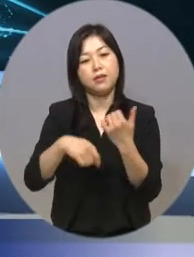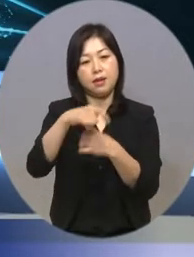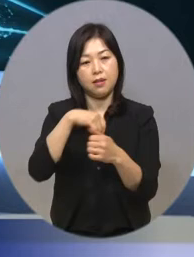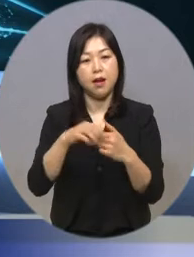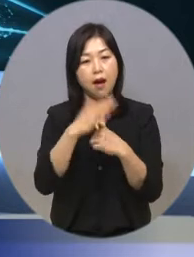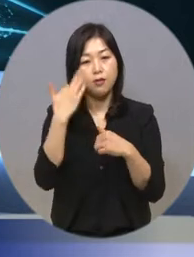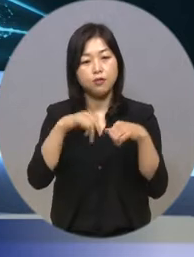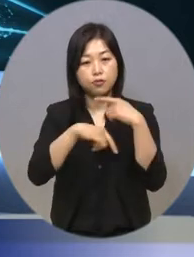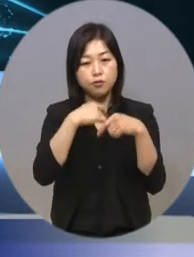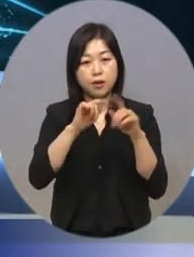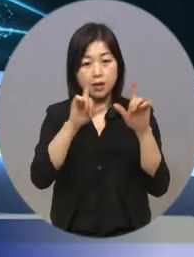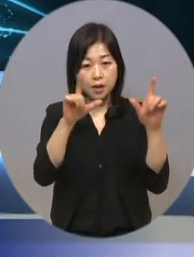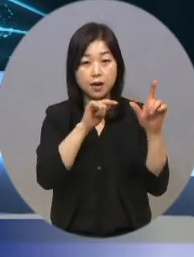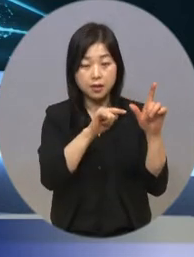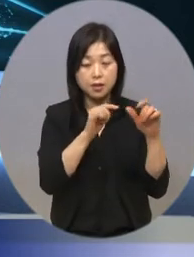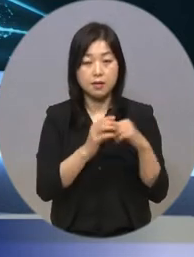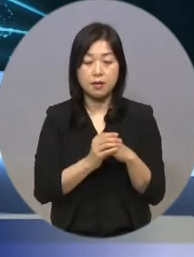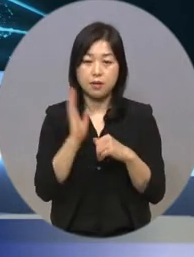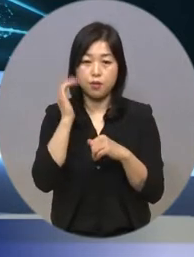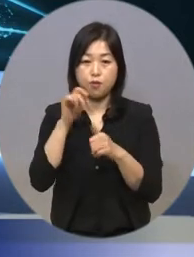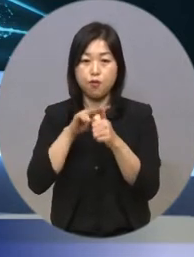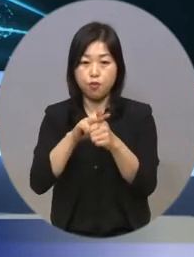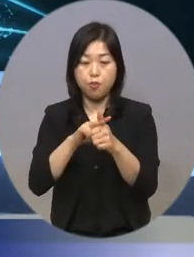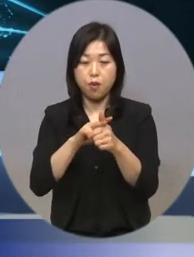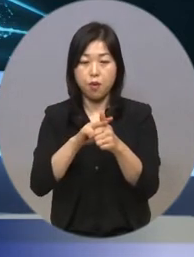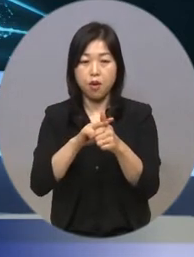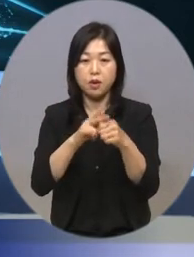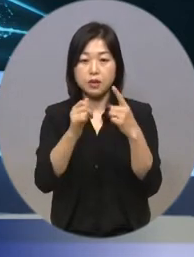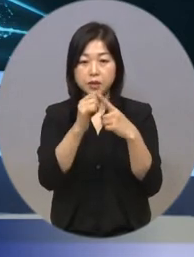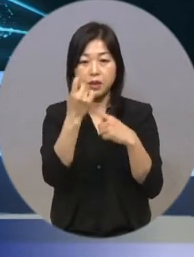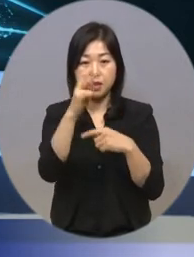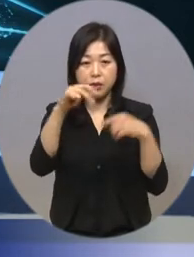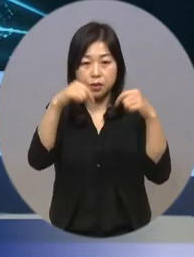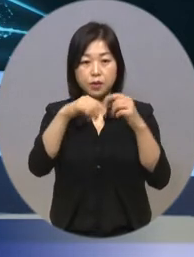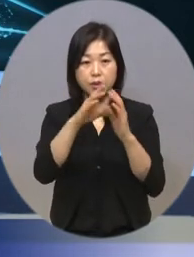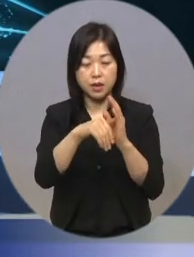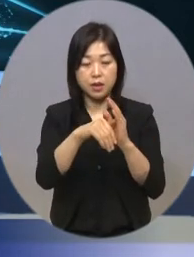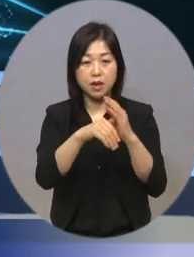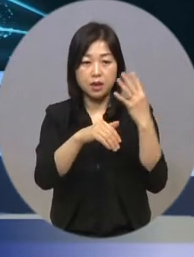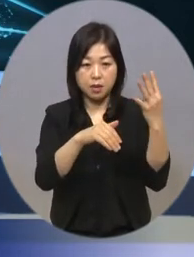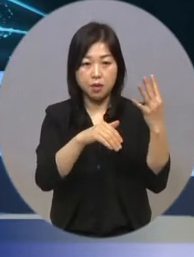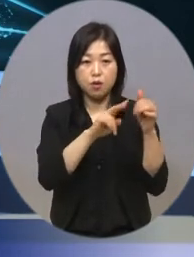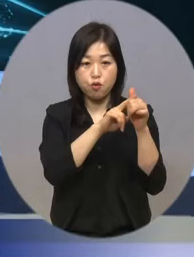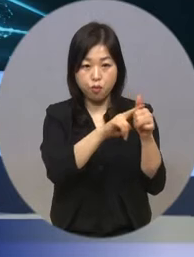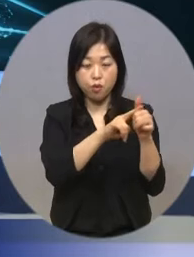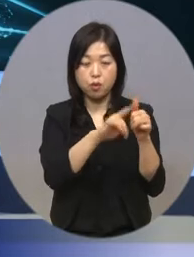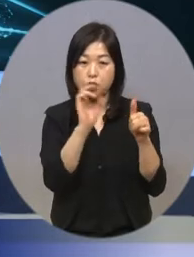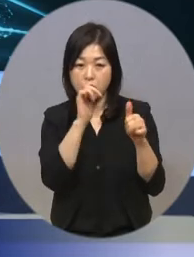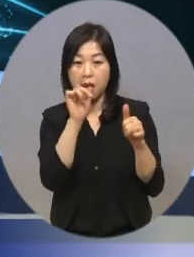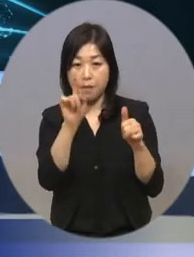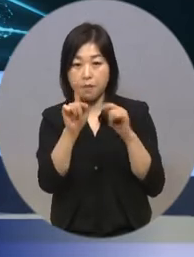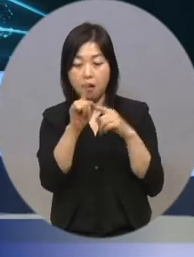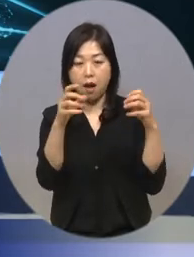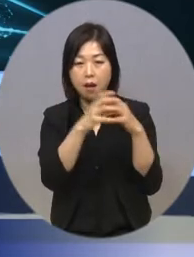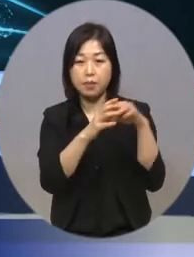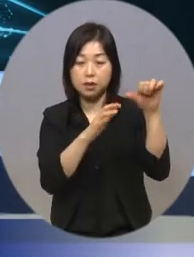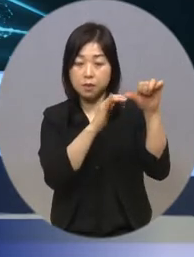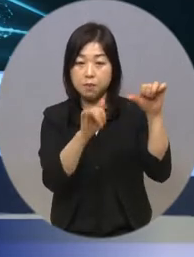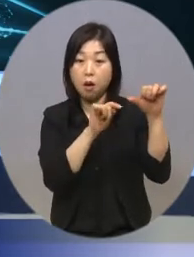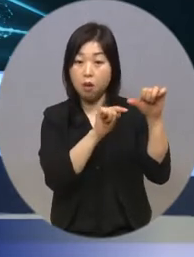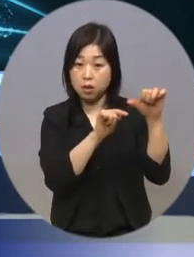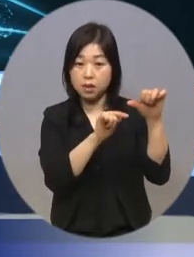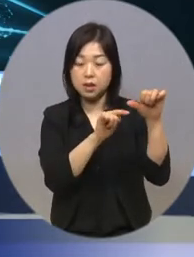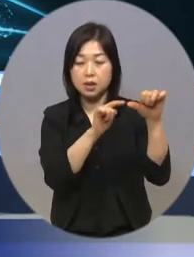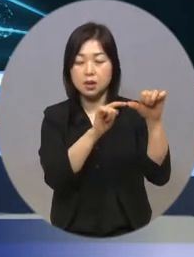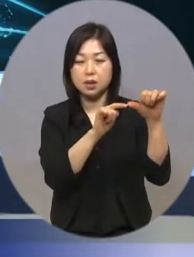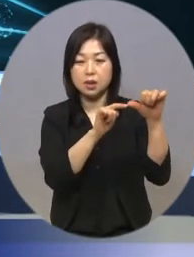한국 수어의 날이었던 대선 후보들의 첫 TV 토론에서도 4명의 후보와 1명의 사회자까지 총 5명의